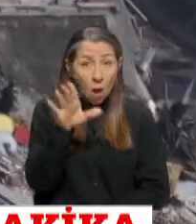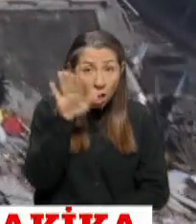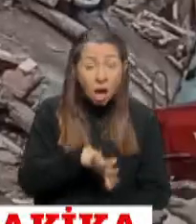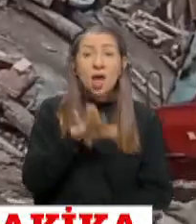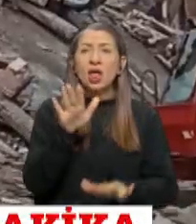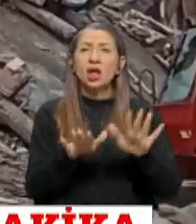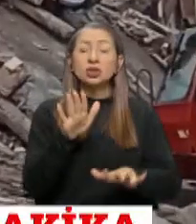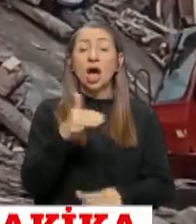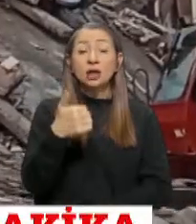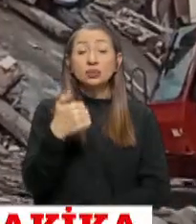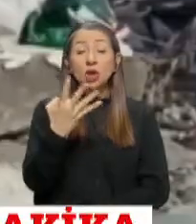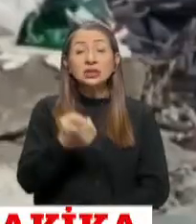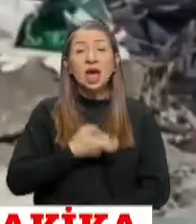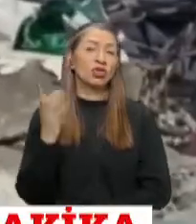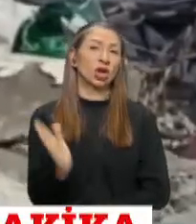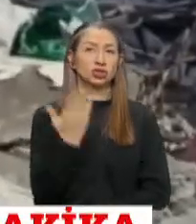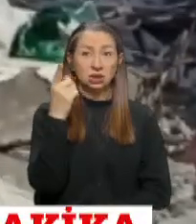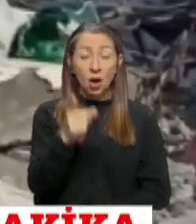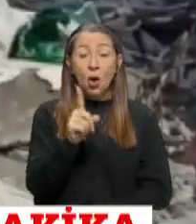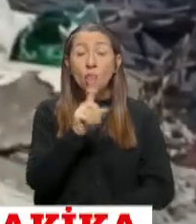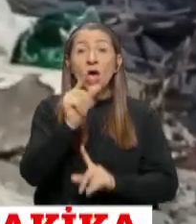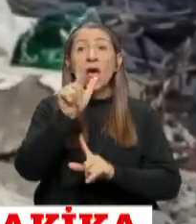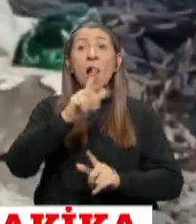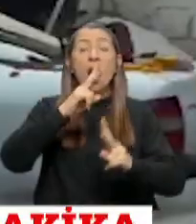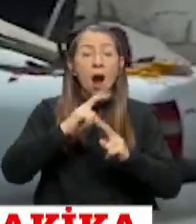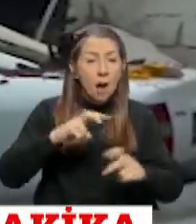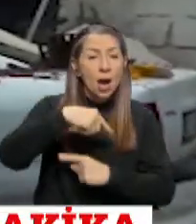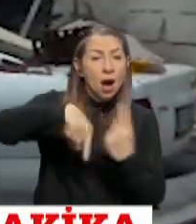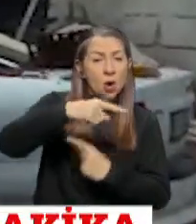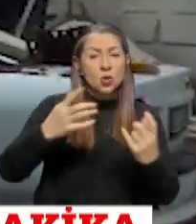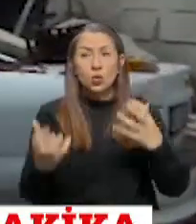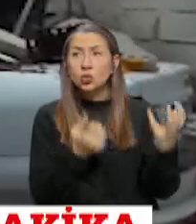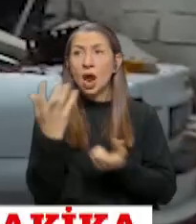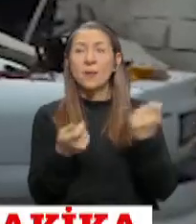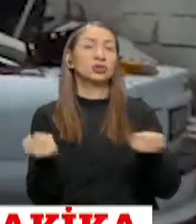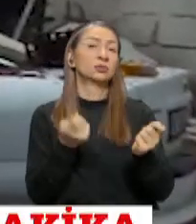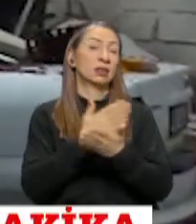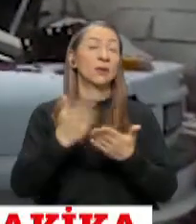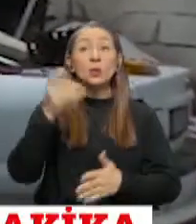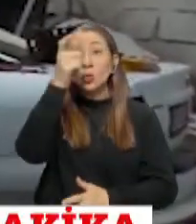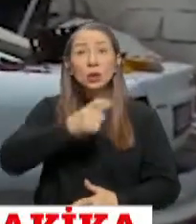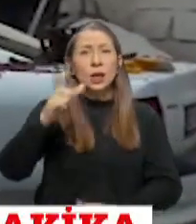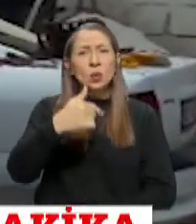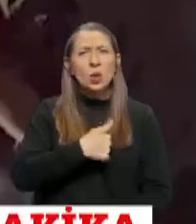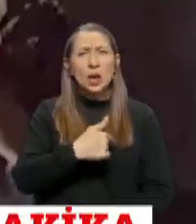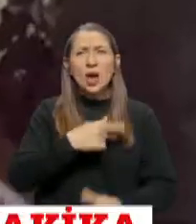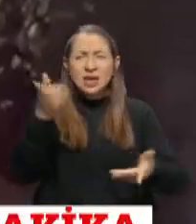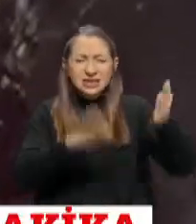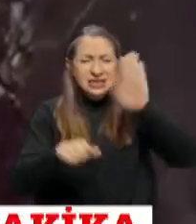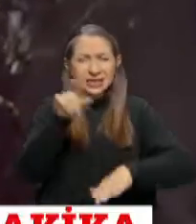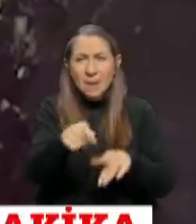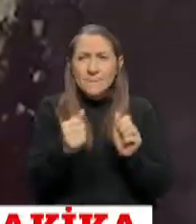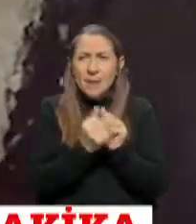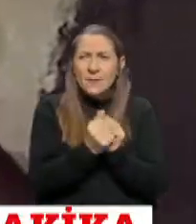üzerinden yaklaşık 64 saat geçti. 10 ilde arama kurtarma çalışmaları sürüyor. Tüm Türkiye'nin yüreği enkaz